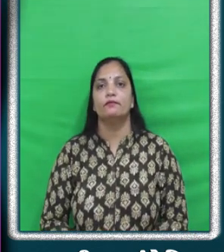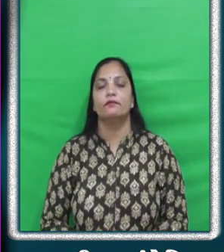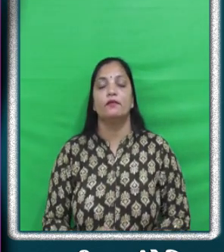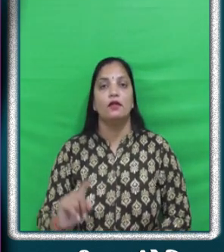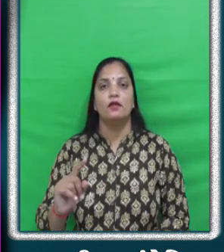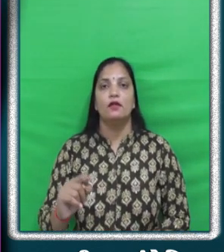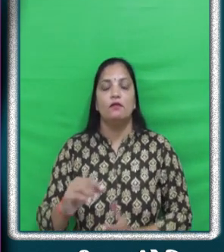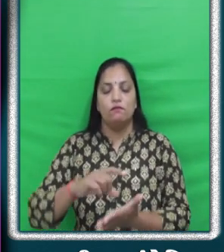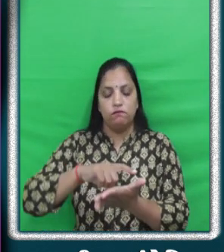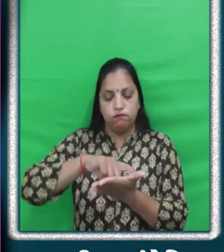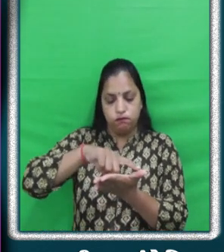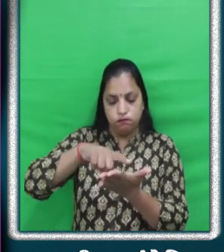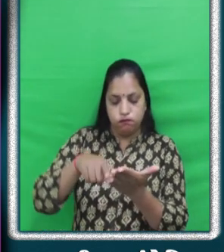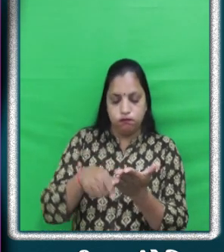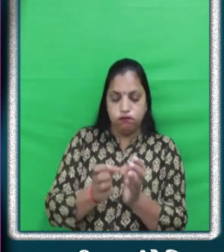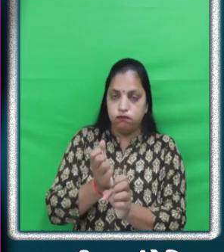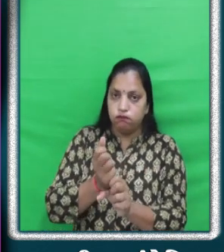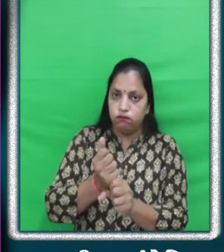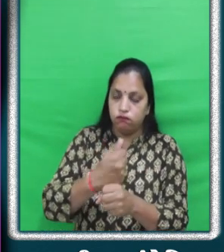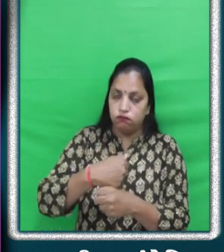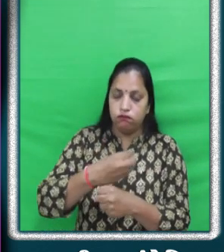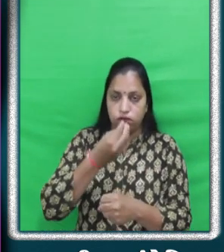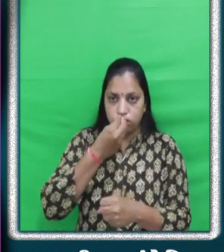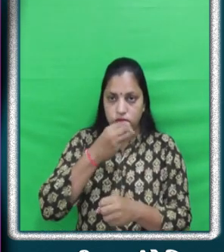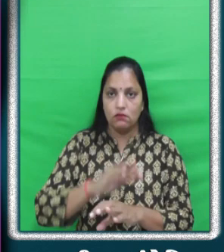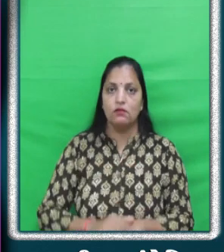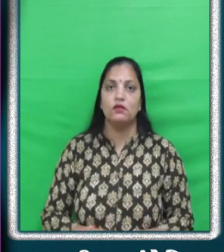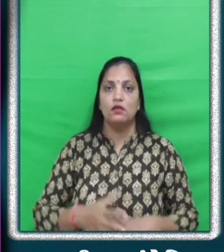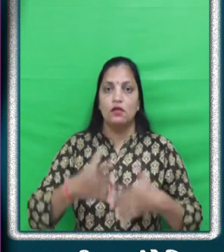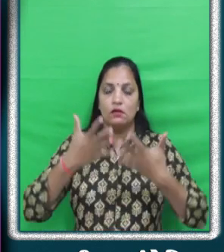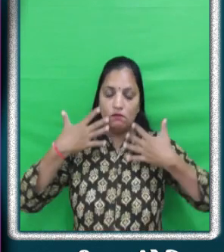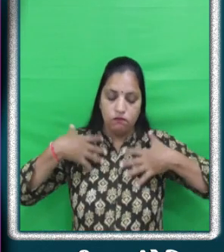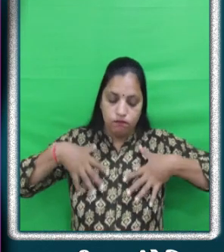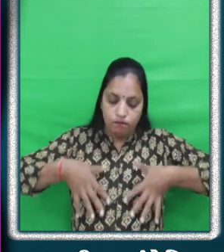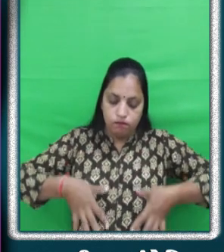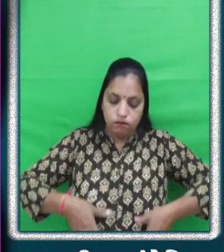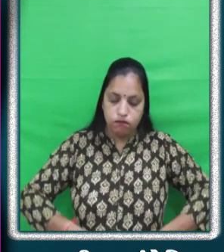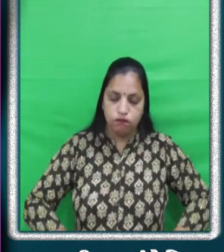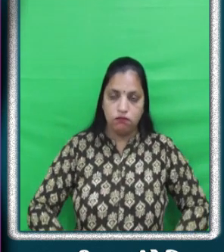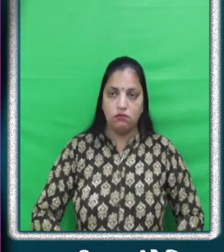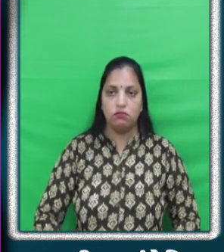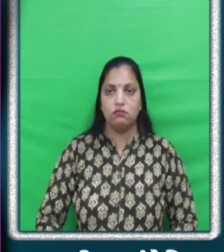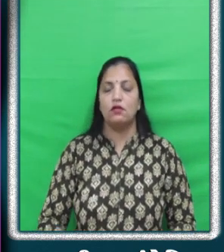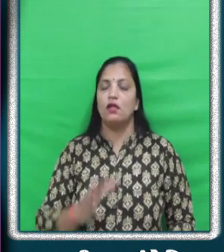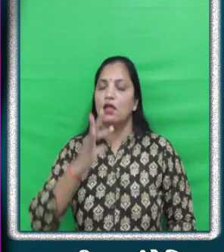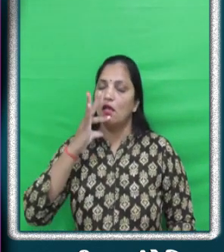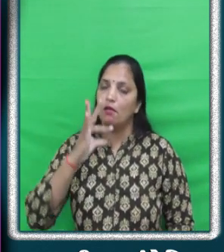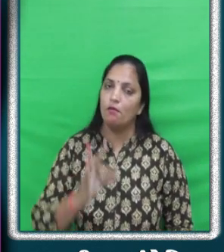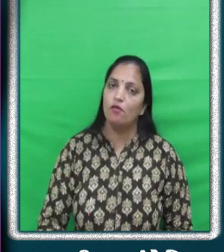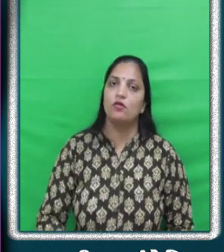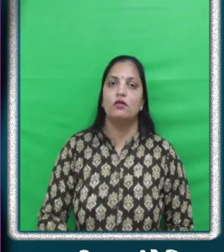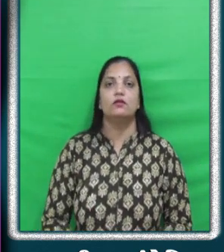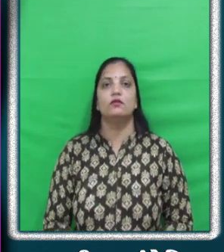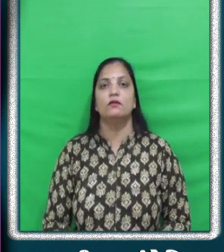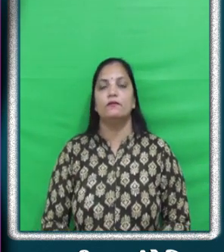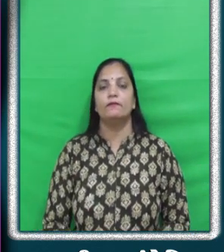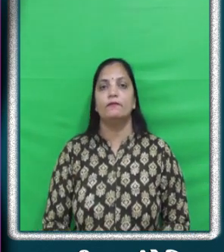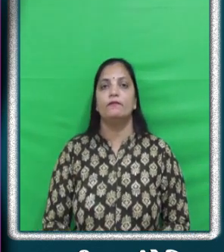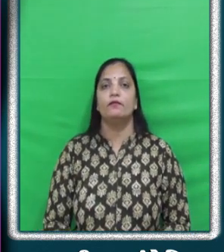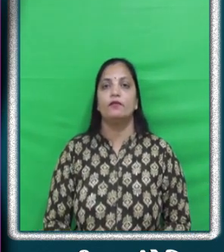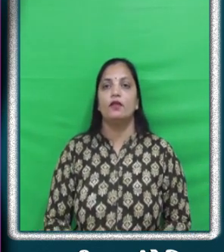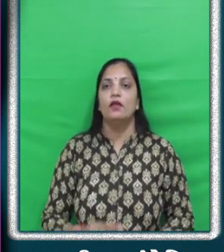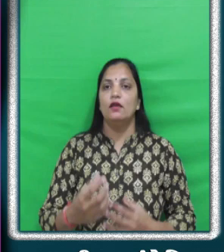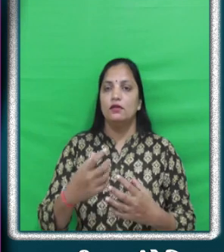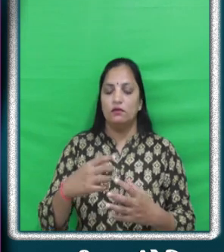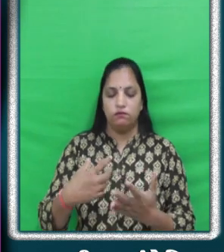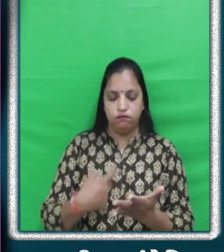પર્ણ. તો પર્ણો દ્વારા જે ખોરાક બને છે તે શરીરના દરેક ભાગ સુધી વહન થવો જરૂરી છે. મૂળ